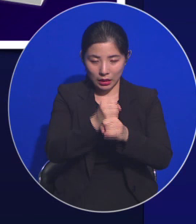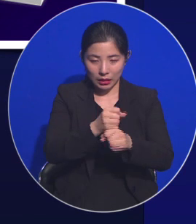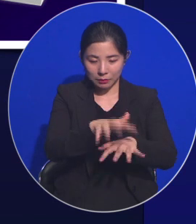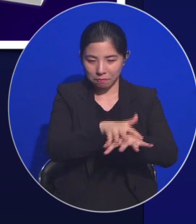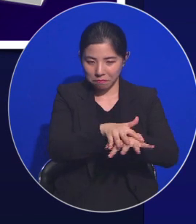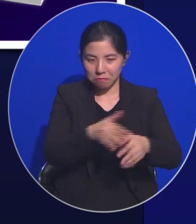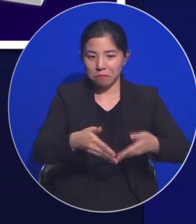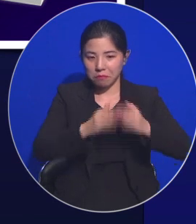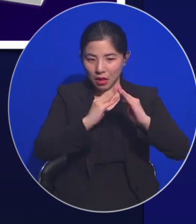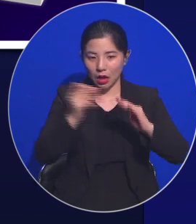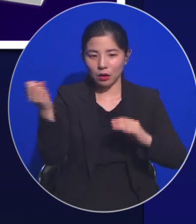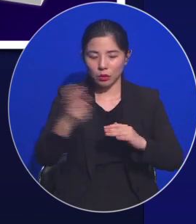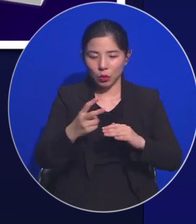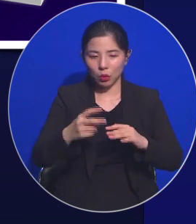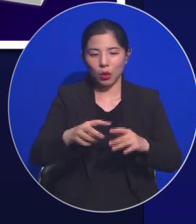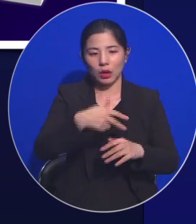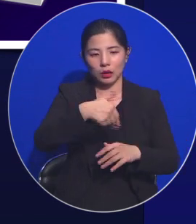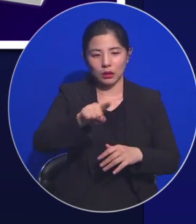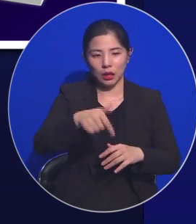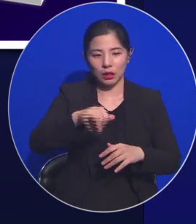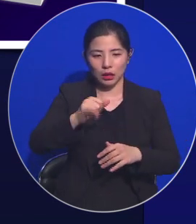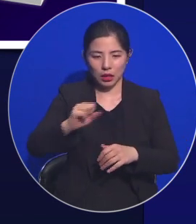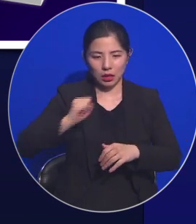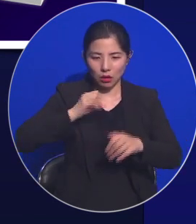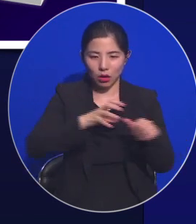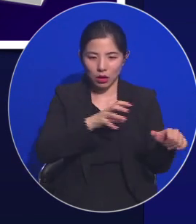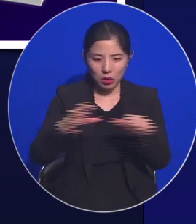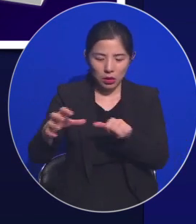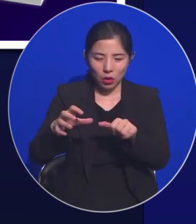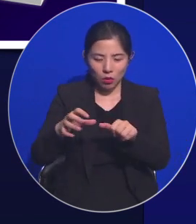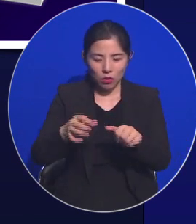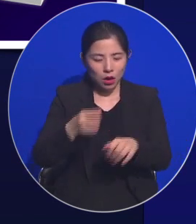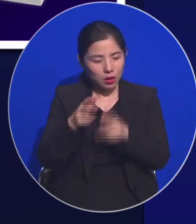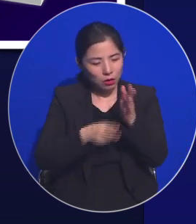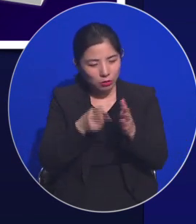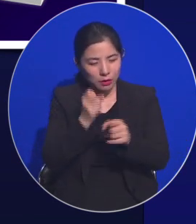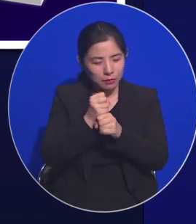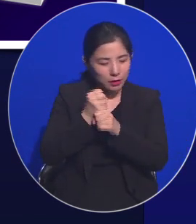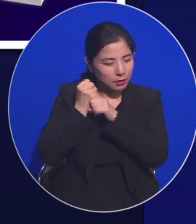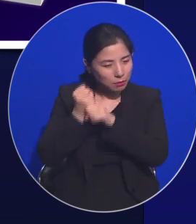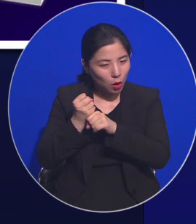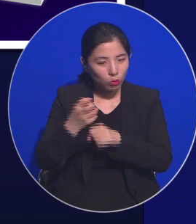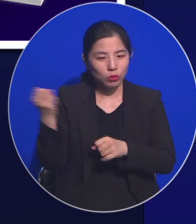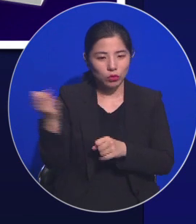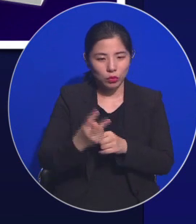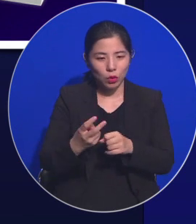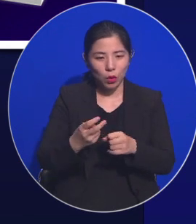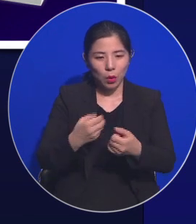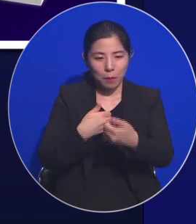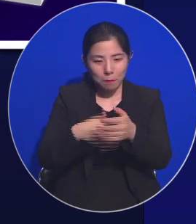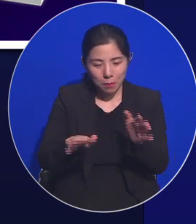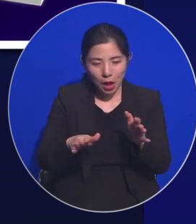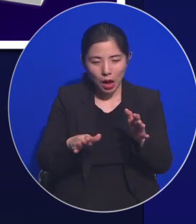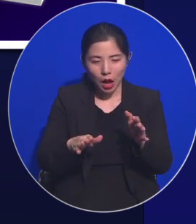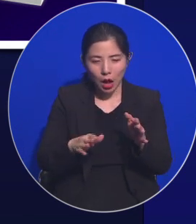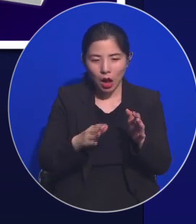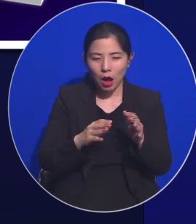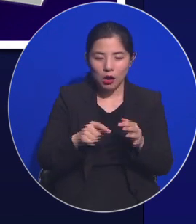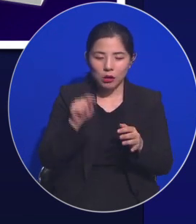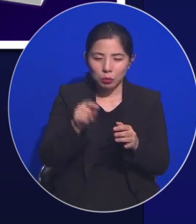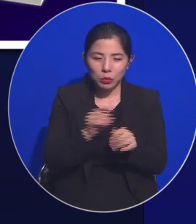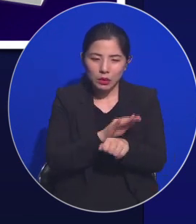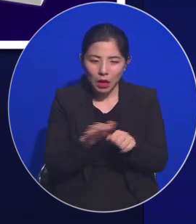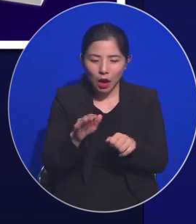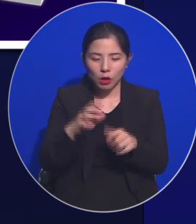자기력 으로 차량을 보상 추진하는 부상 궤도 연구 아 진공상태에서 객실의 김일성 을 유지하며 주행할 수 있는